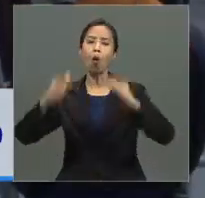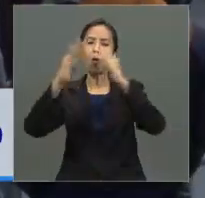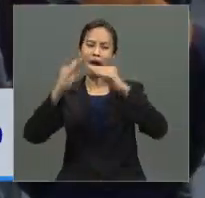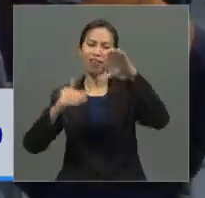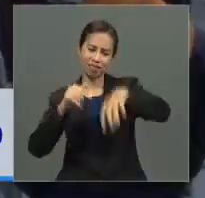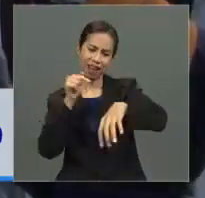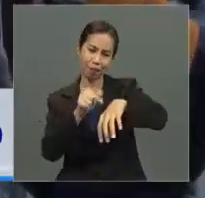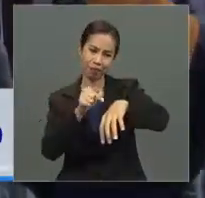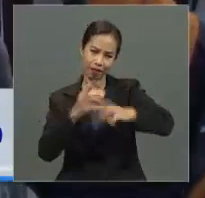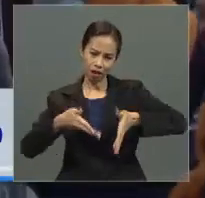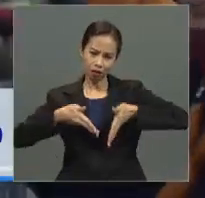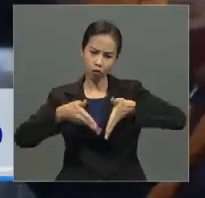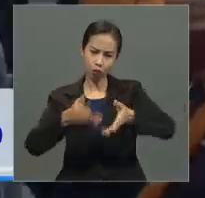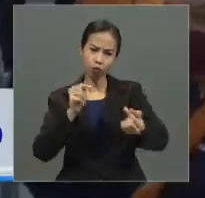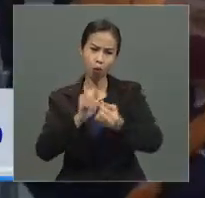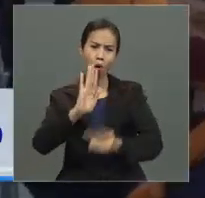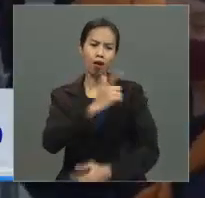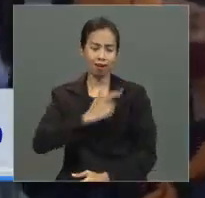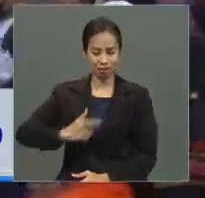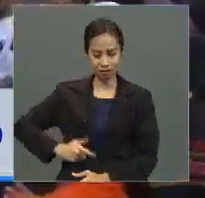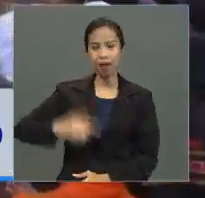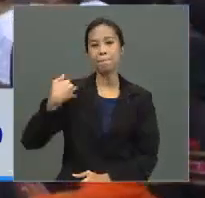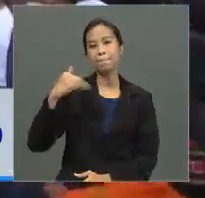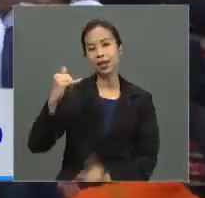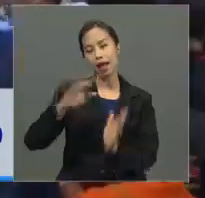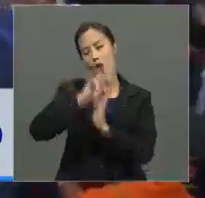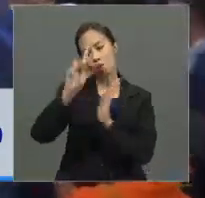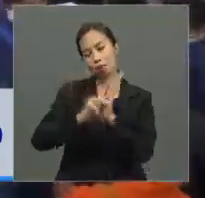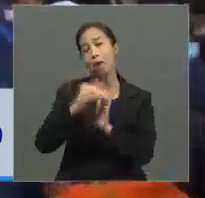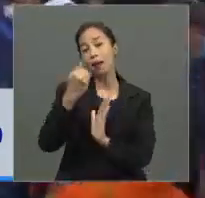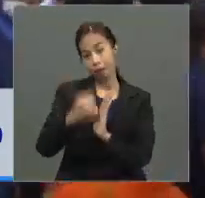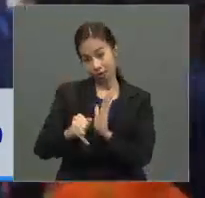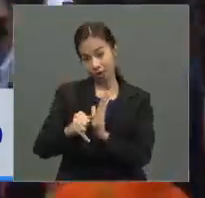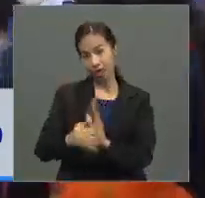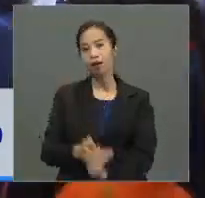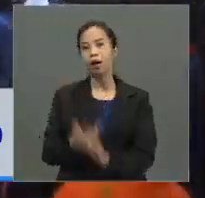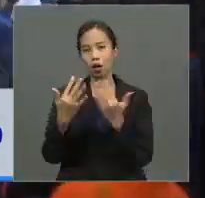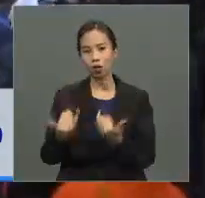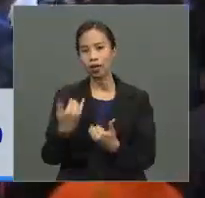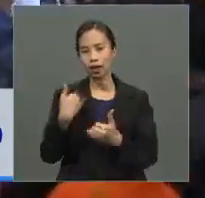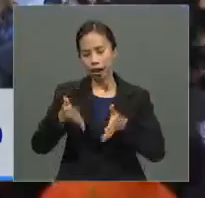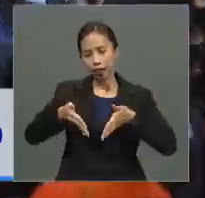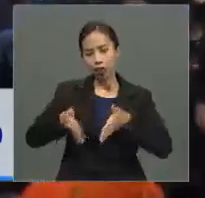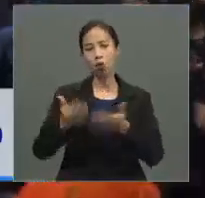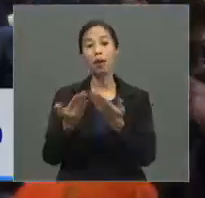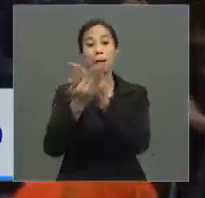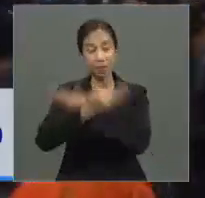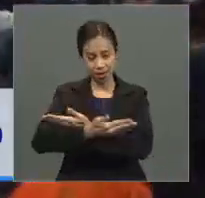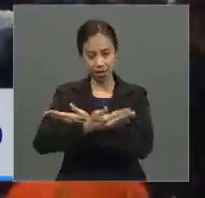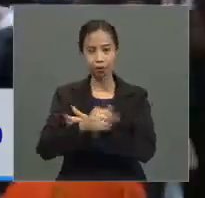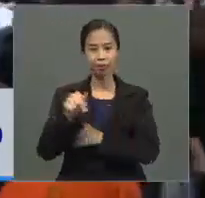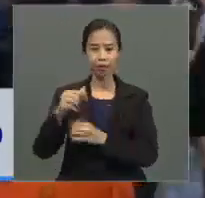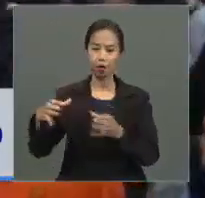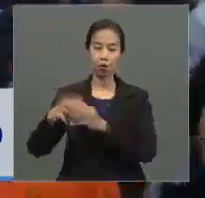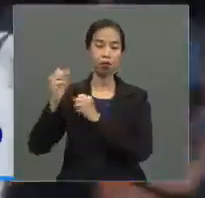ซึ่งอาจผิดพรบการชุมนมก็ทำให้ผู้ชุมนุมบางส่วนค่ะตัดสินและเลี่ยงไปใช้เส้นทางย่อยอื่น